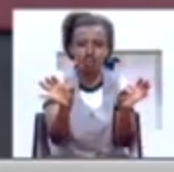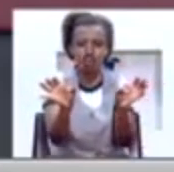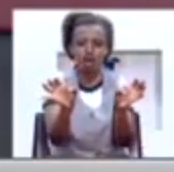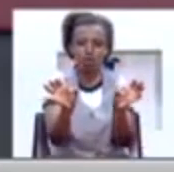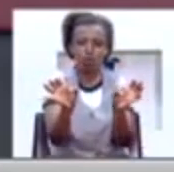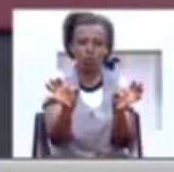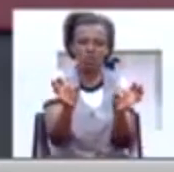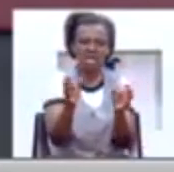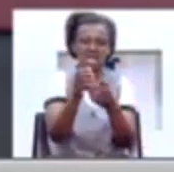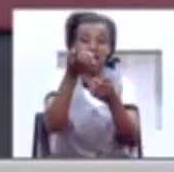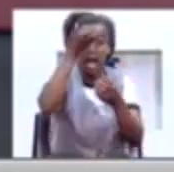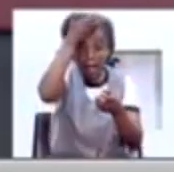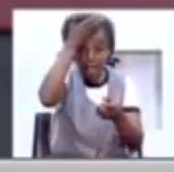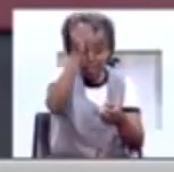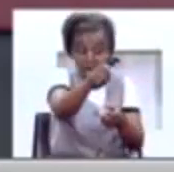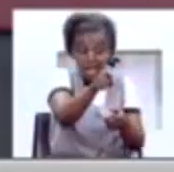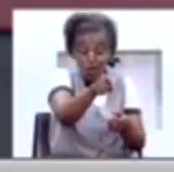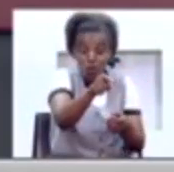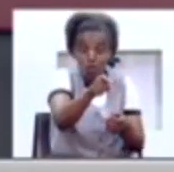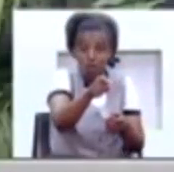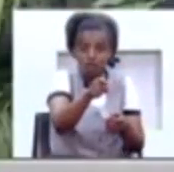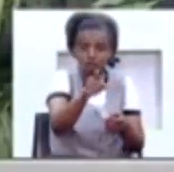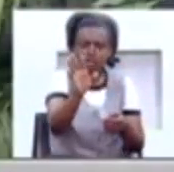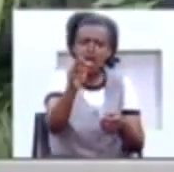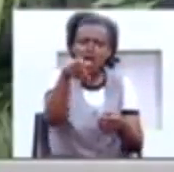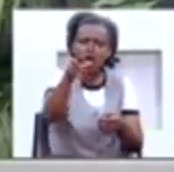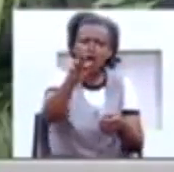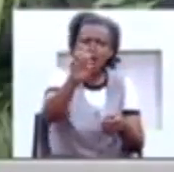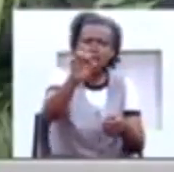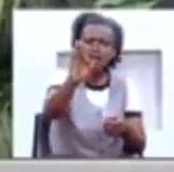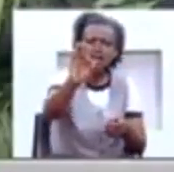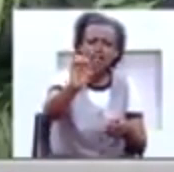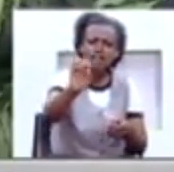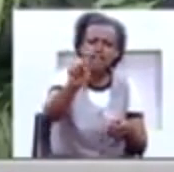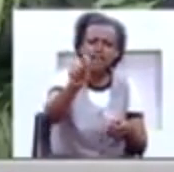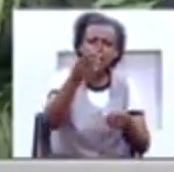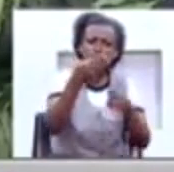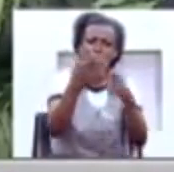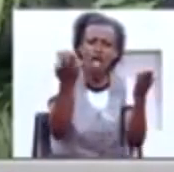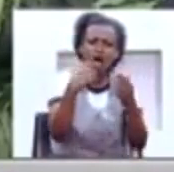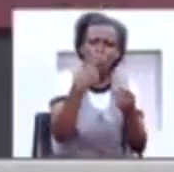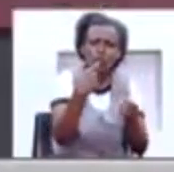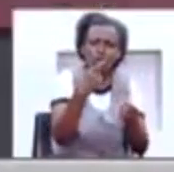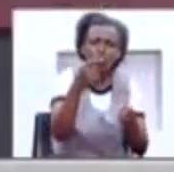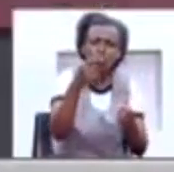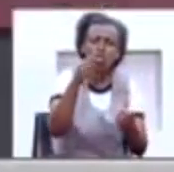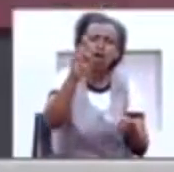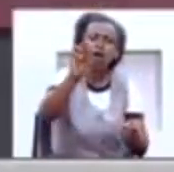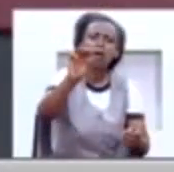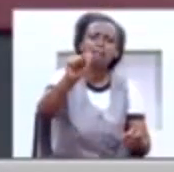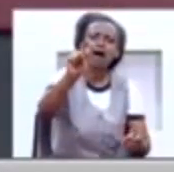kwiga Habyarimana we uyu prefet twagarira no guciye mu ijambo uyu prefet yitwa Habiyambere Matias